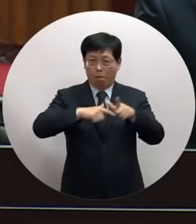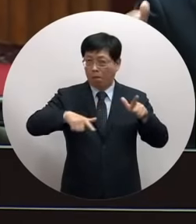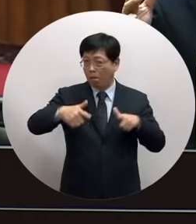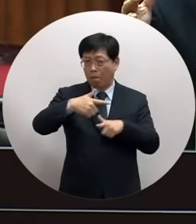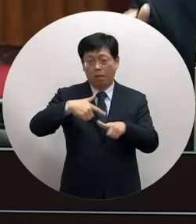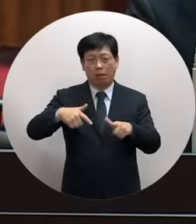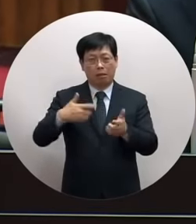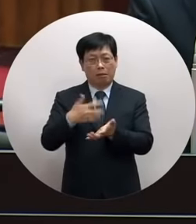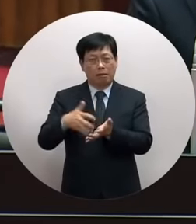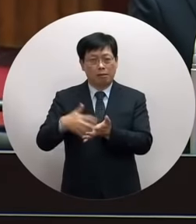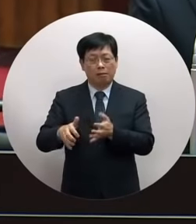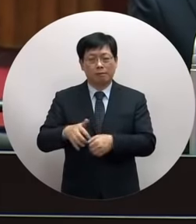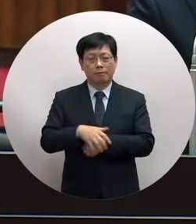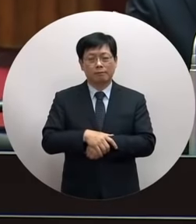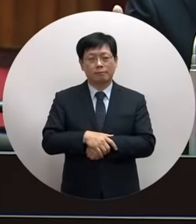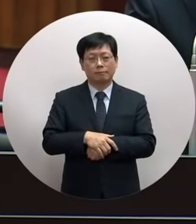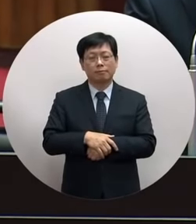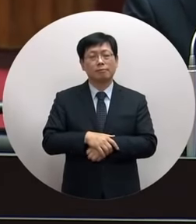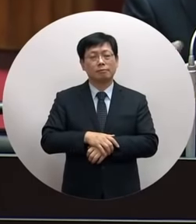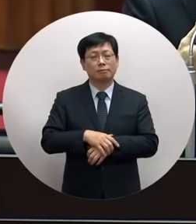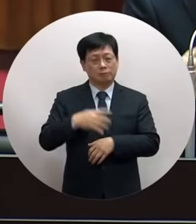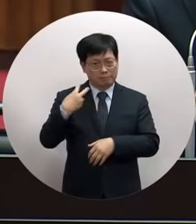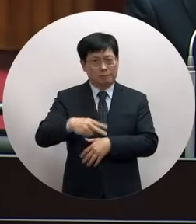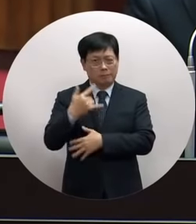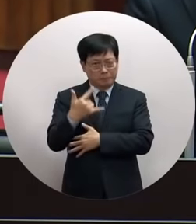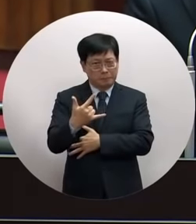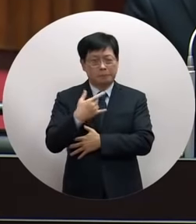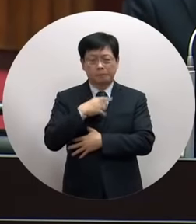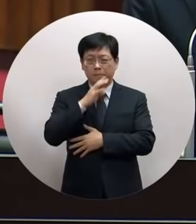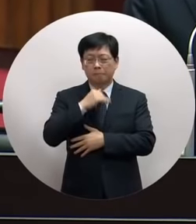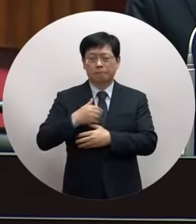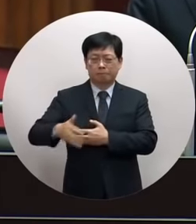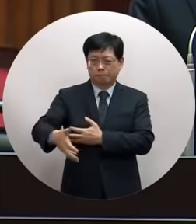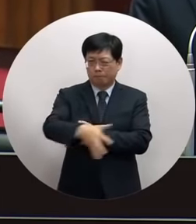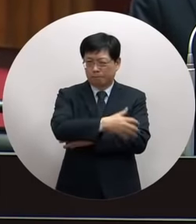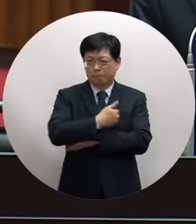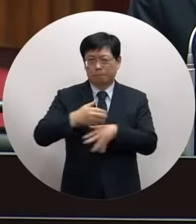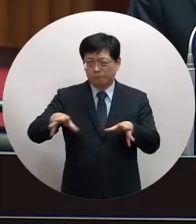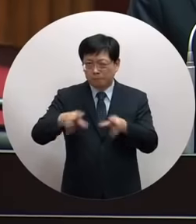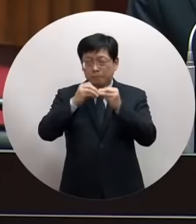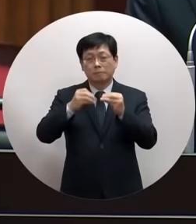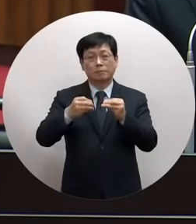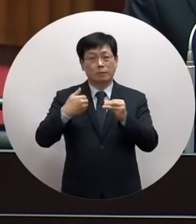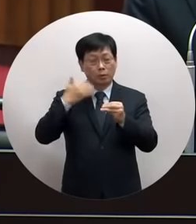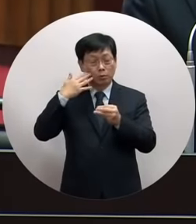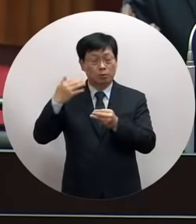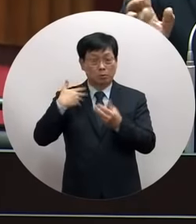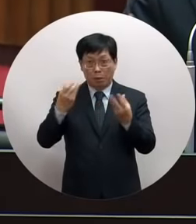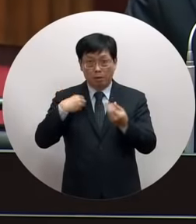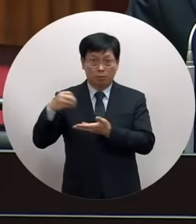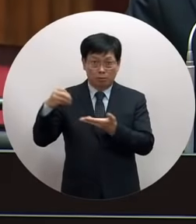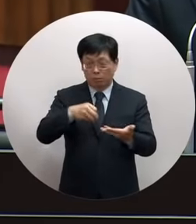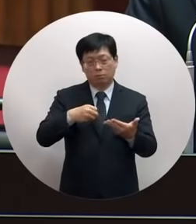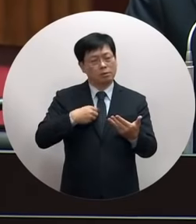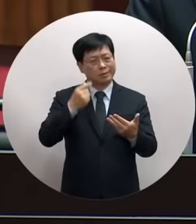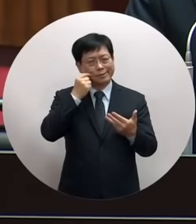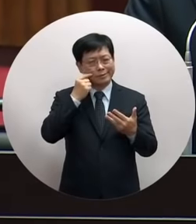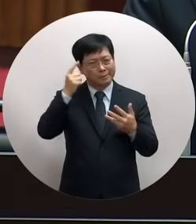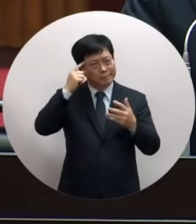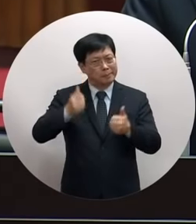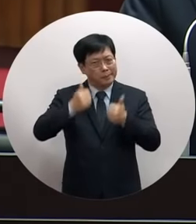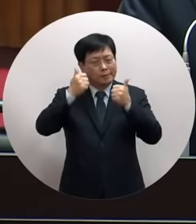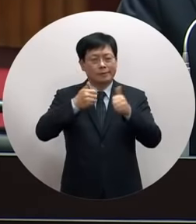冲分歧， 是 这还有待各方整合，或者送到大院来的时候也是不容易整